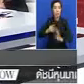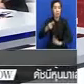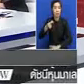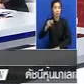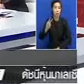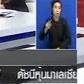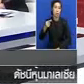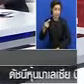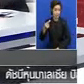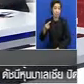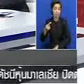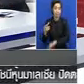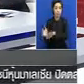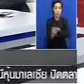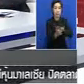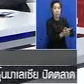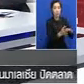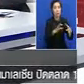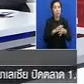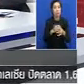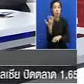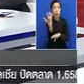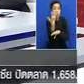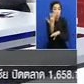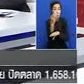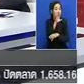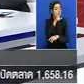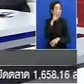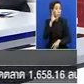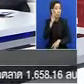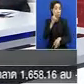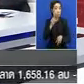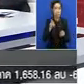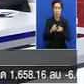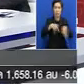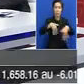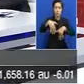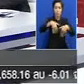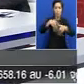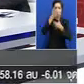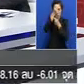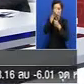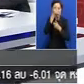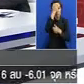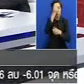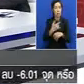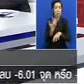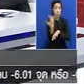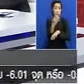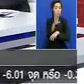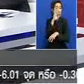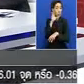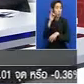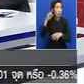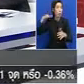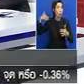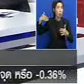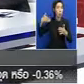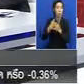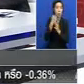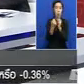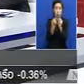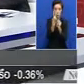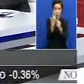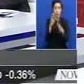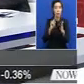เรื่องทีวีดิจิตอลสังคมก็ยังให้ความสนใจคุณนัทครับเพราะว่าตอนนี้ทีวีดิจิตอลมีมาเกือบ2ปีแล้วต้องนับตั้งแต่